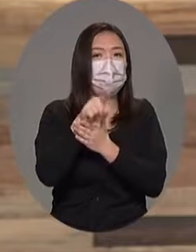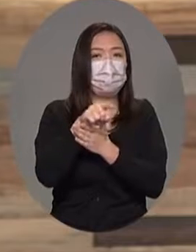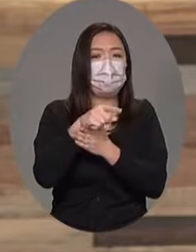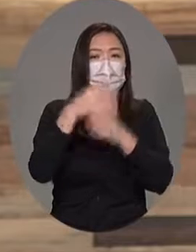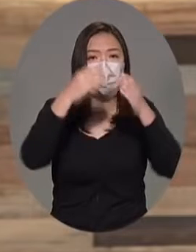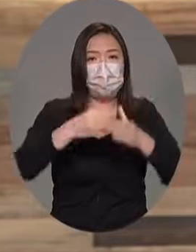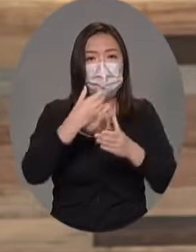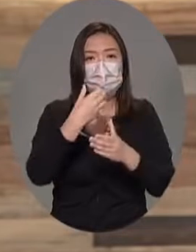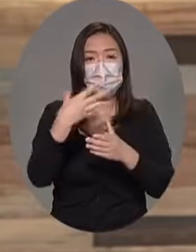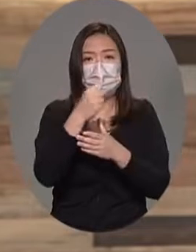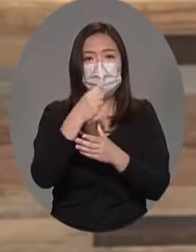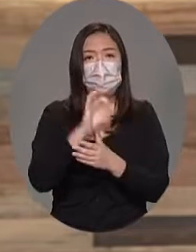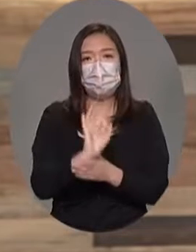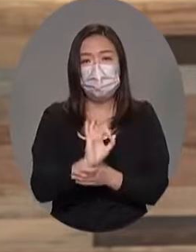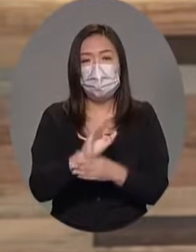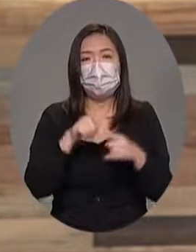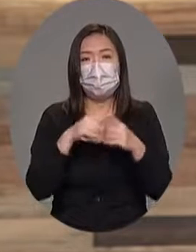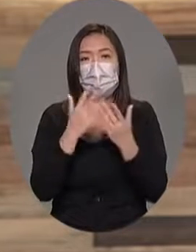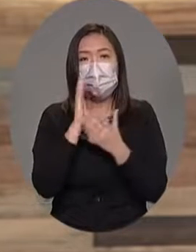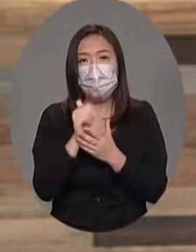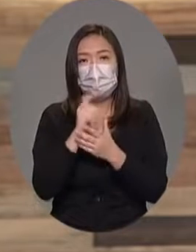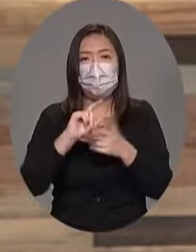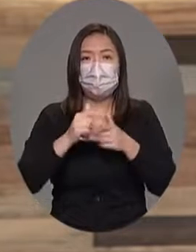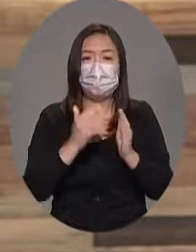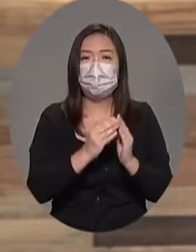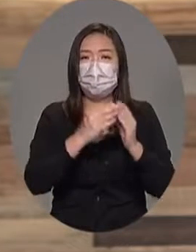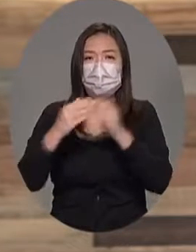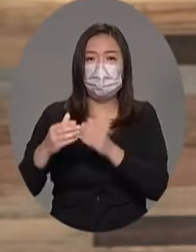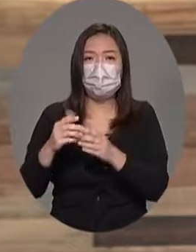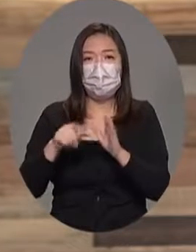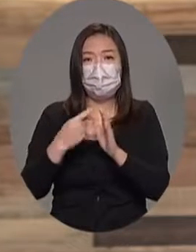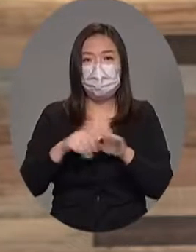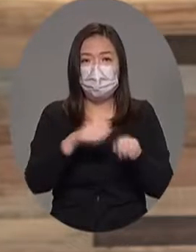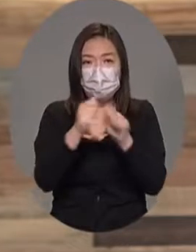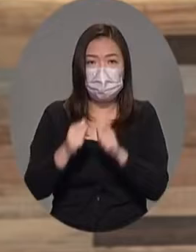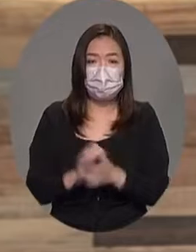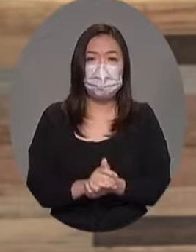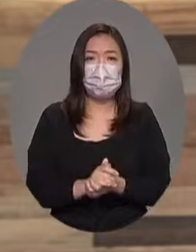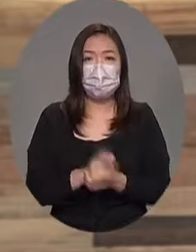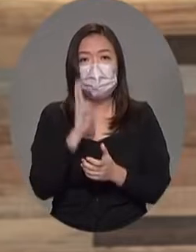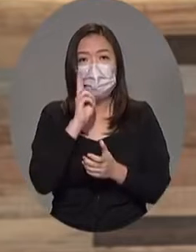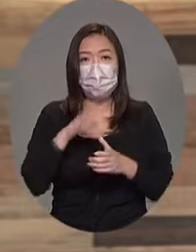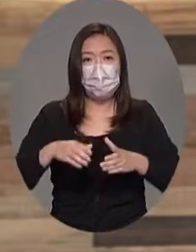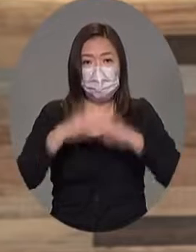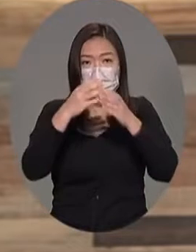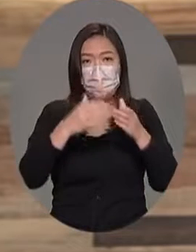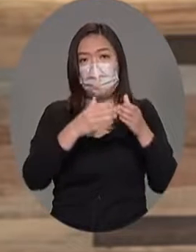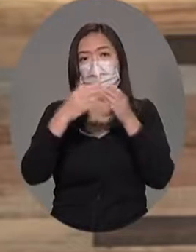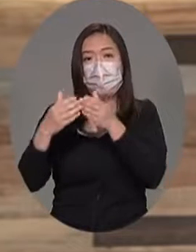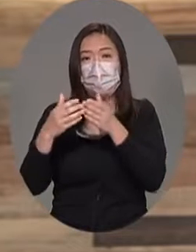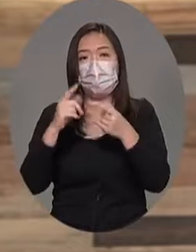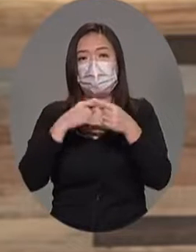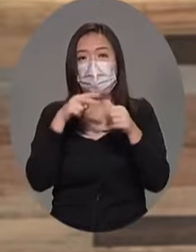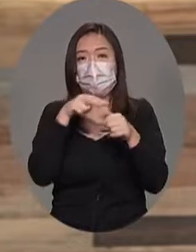權擺，但大學需要以合理的方式移走，避免損壞物件。如果物件離開大學